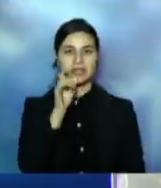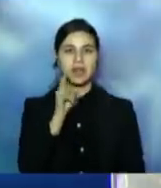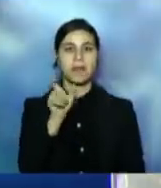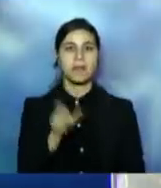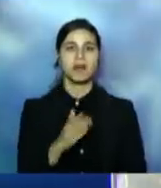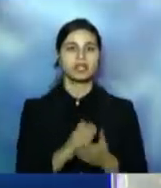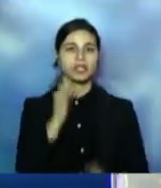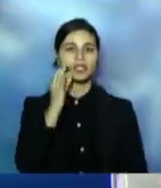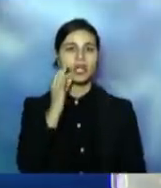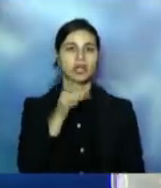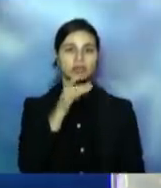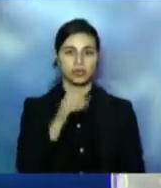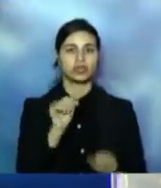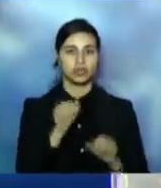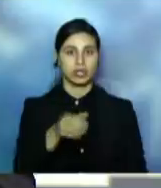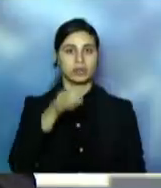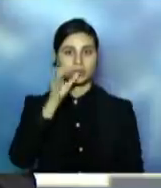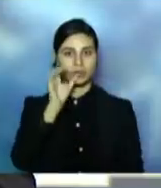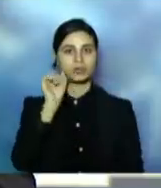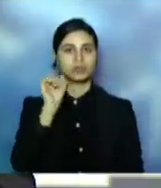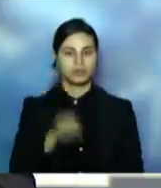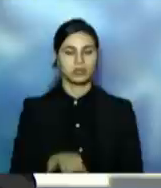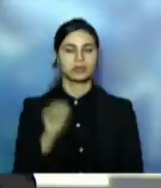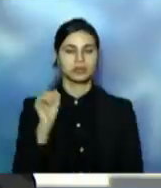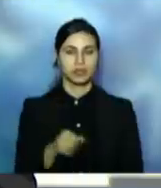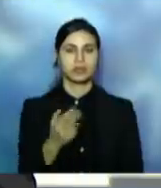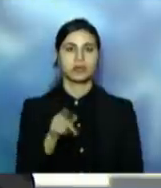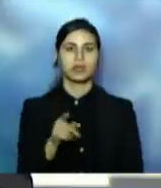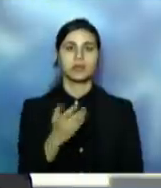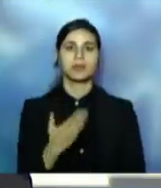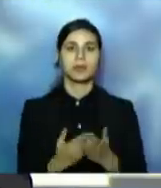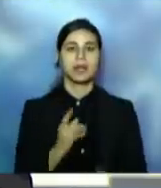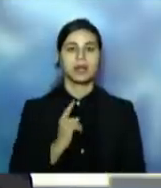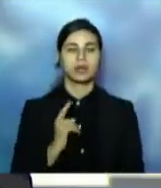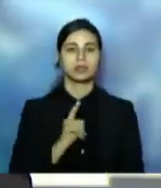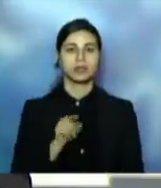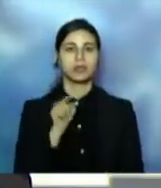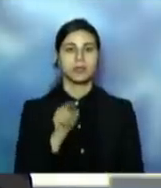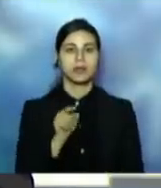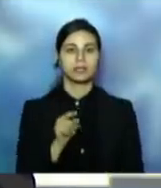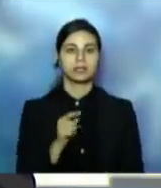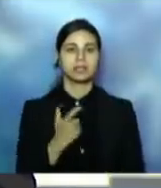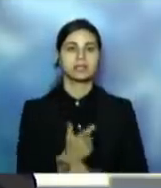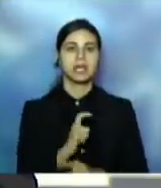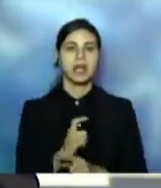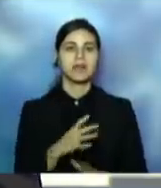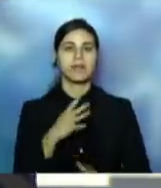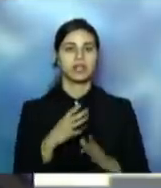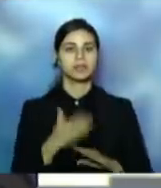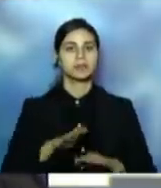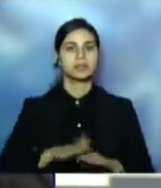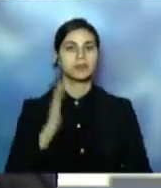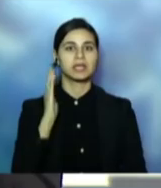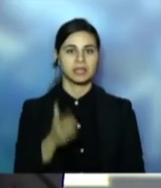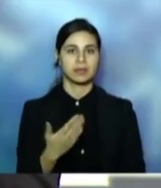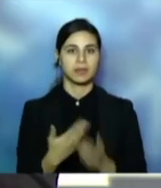აქვს შაქრიანი დიაბეტი, მოზარდი, შეიძლება თუ არა? შეიძლება, თუ ის ელოდება რომ მას დიდი დატვირთვა ექნება. ძალიან